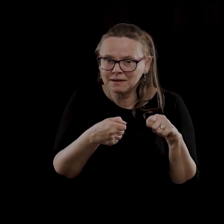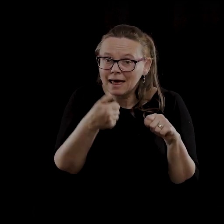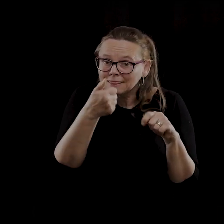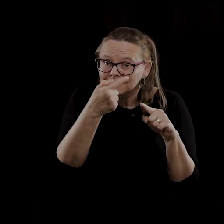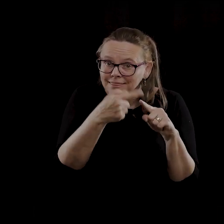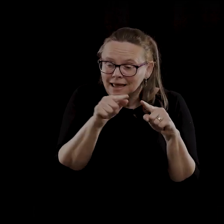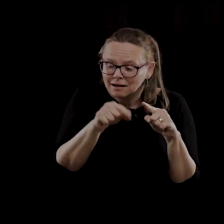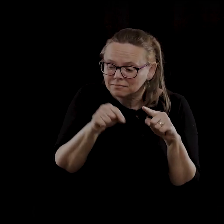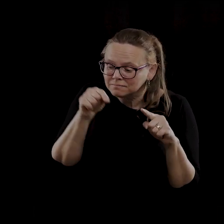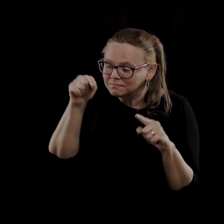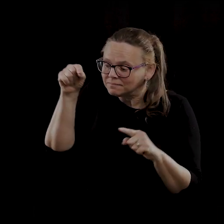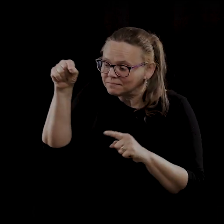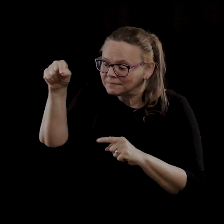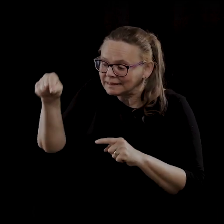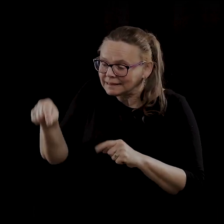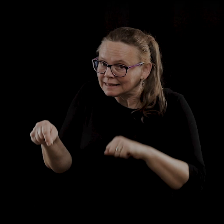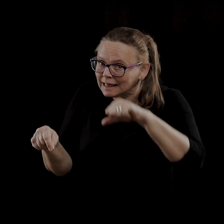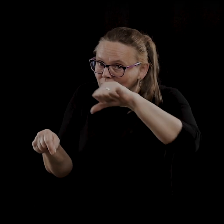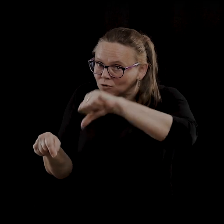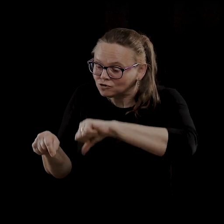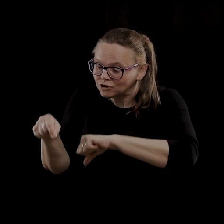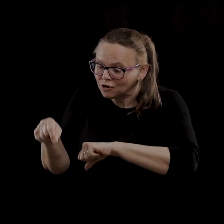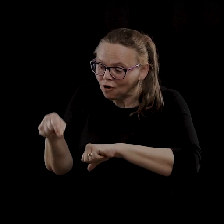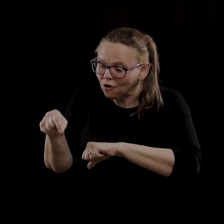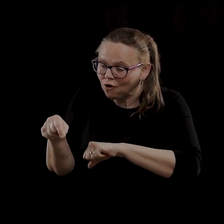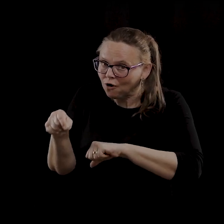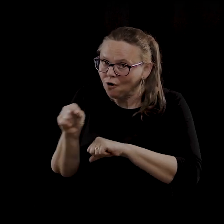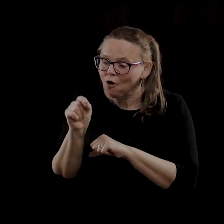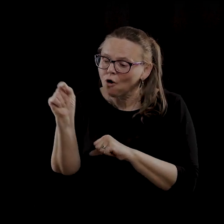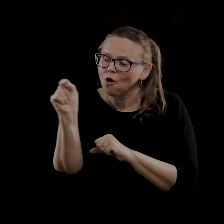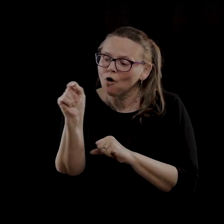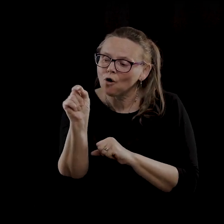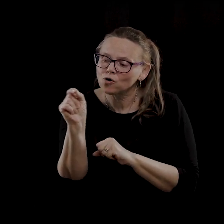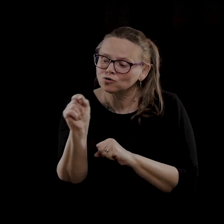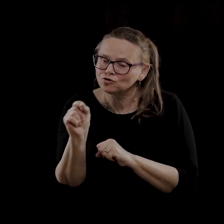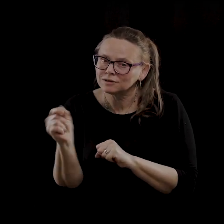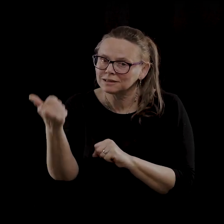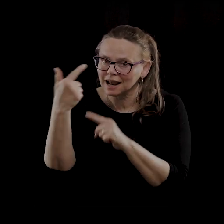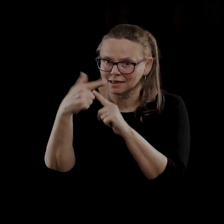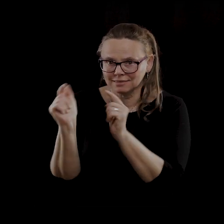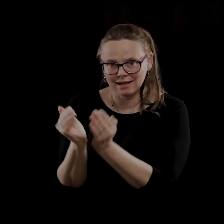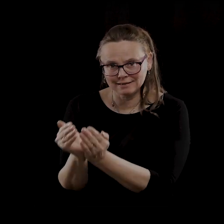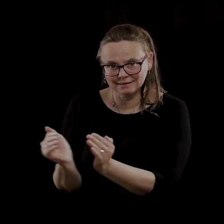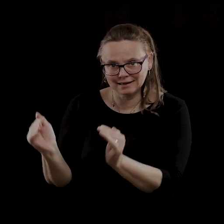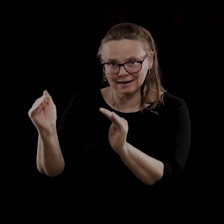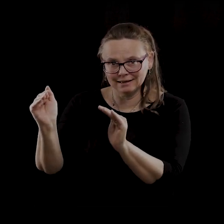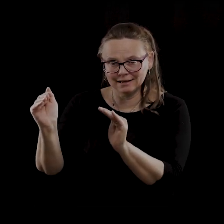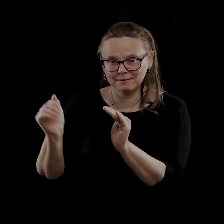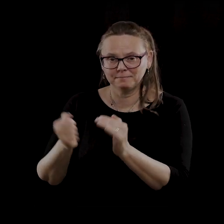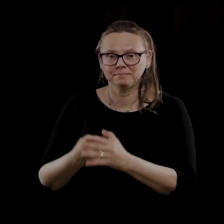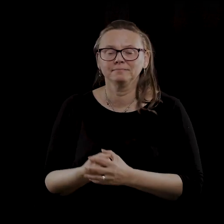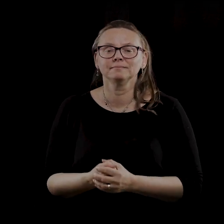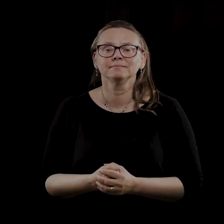En delček je namočila v tekočino in očistila del sklede.